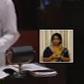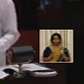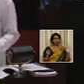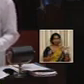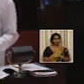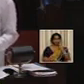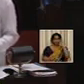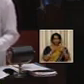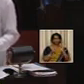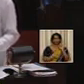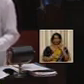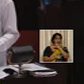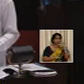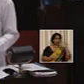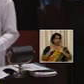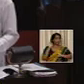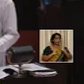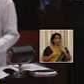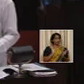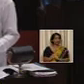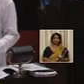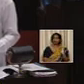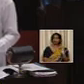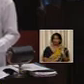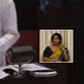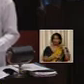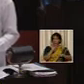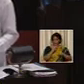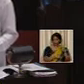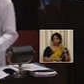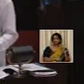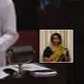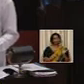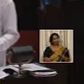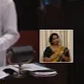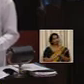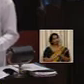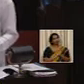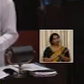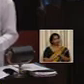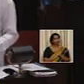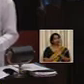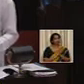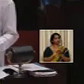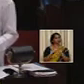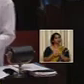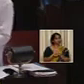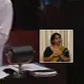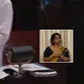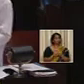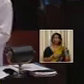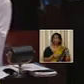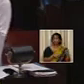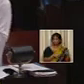සම්පූර්ණ ජනගහනයෙන් 17%ක් ලක්ෂ 40ක් පුද්ගලයෝ දරිද්‍රතාවයට ප්‍රවේශ වෙලා තිබෙනවා